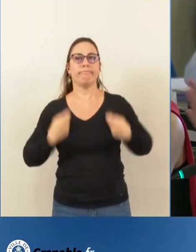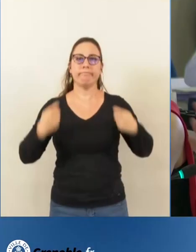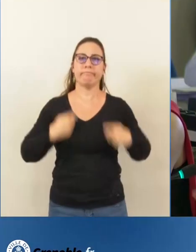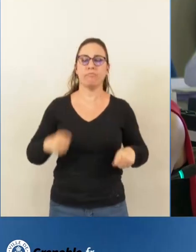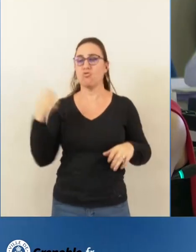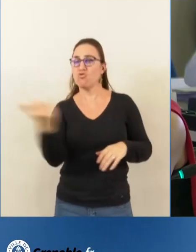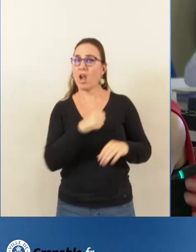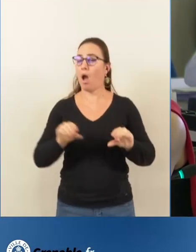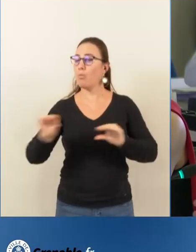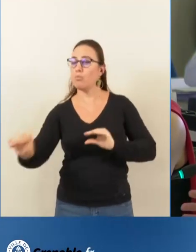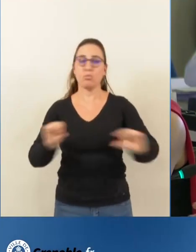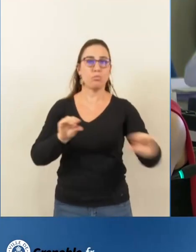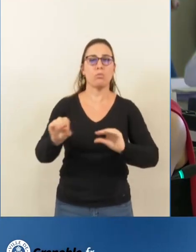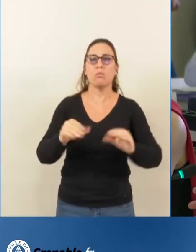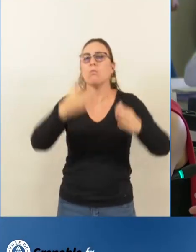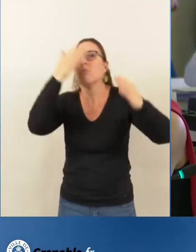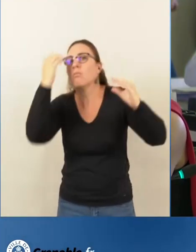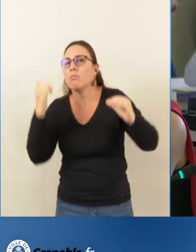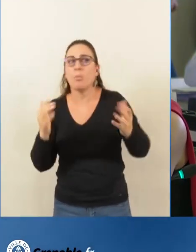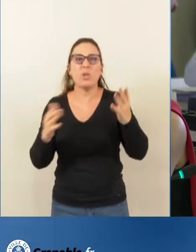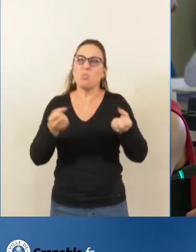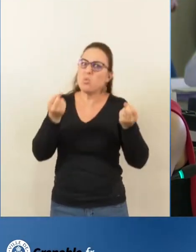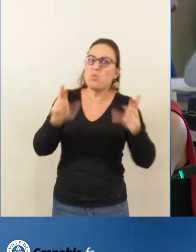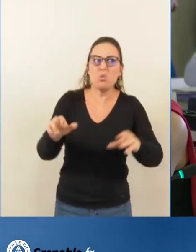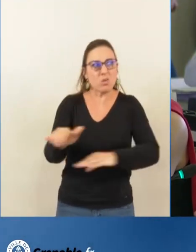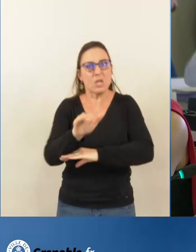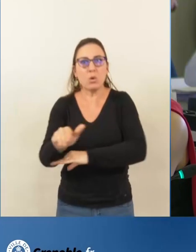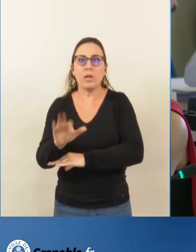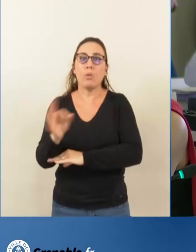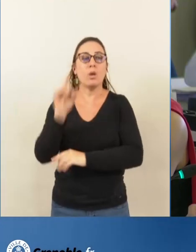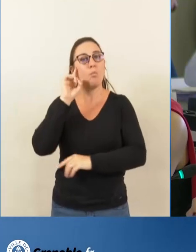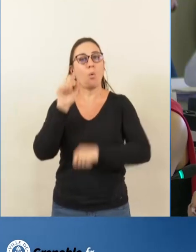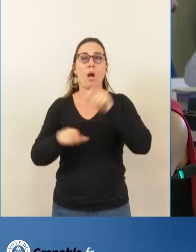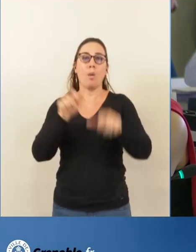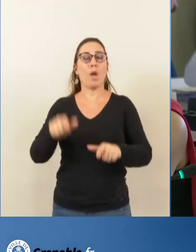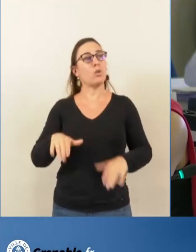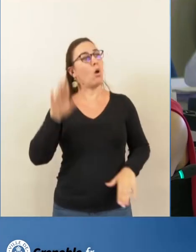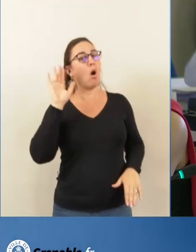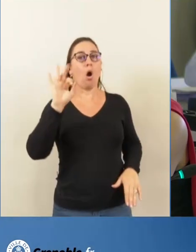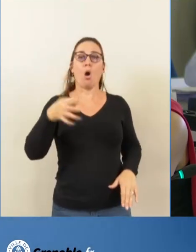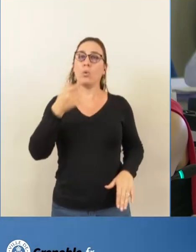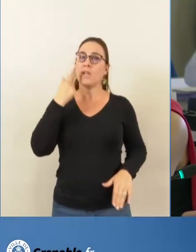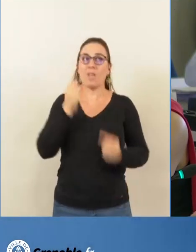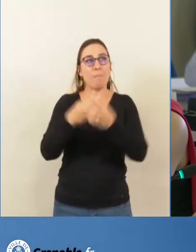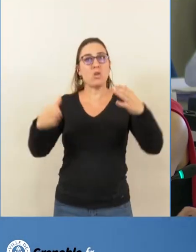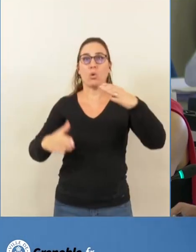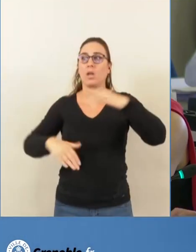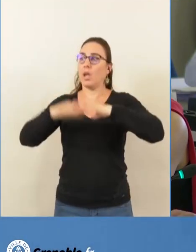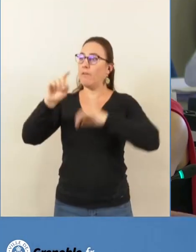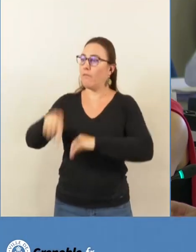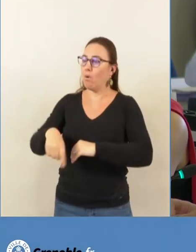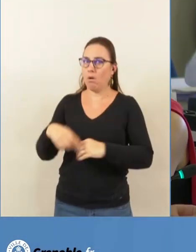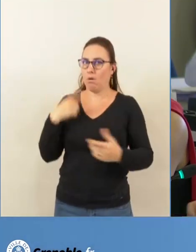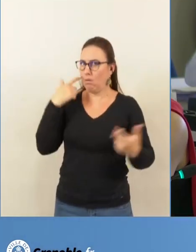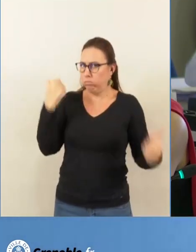ozun et aux autres pour je ne sais pas peut-être sécuriser puisque nos collègues ont l'air de dire que parfois les indemnités font qu'on hésite à partir d'une majorité la preuve